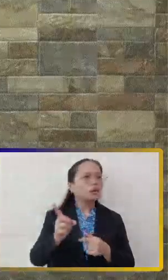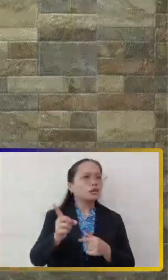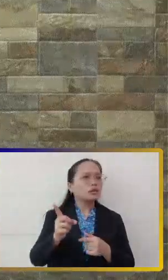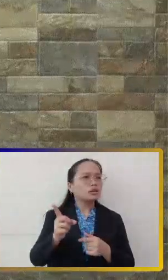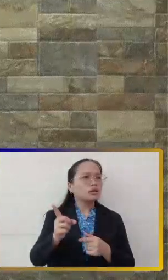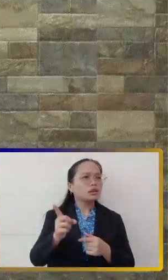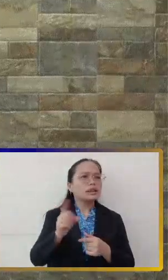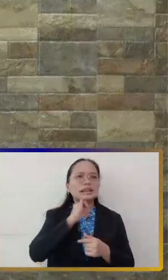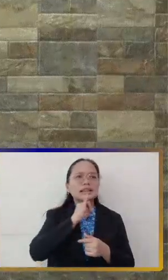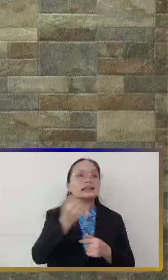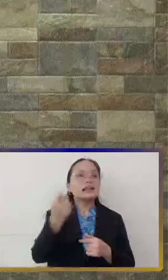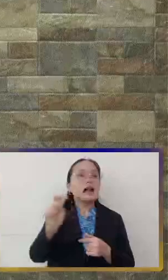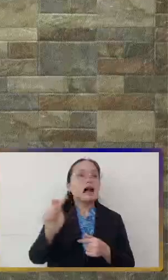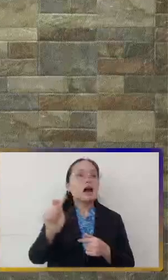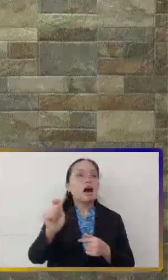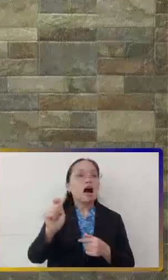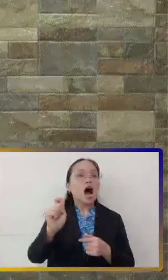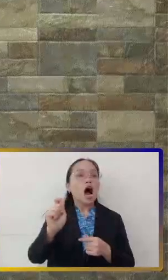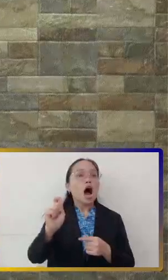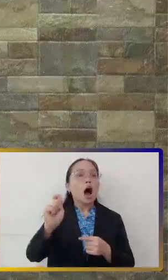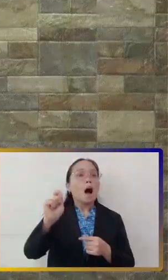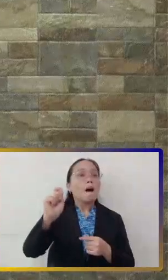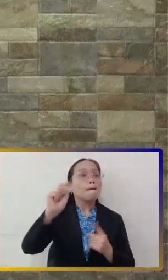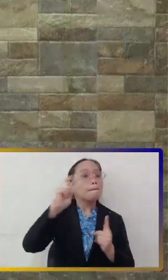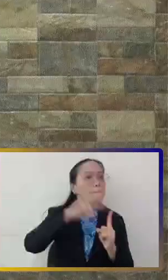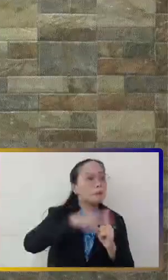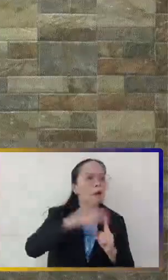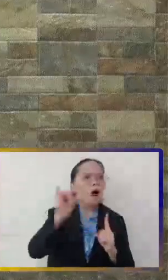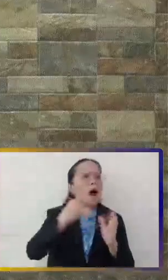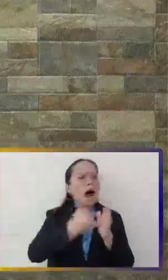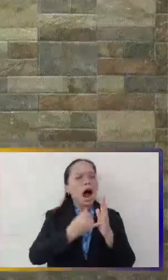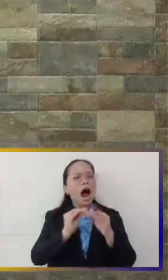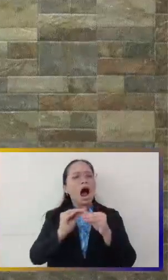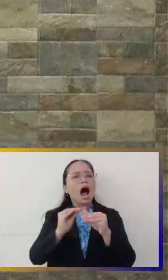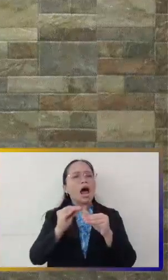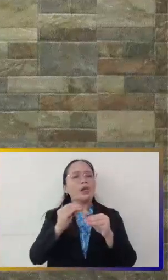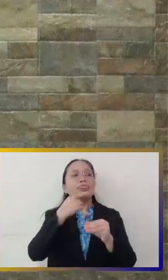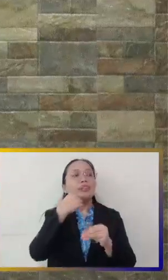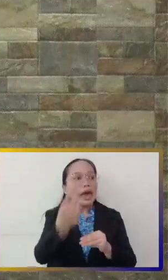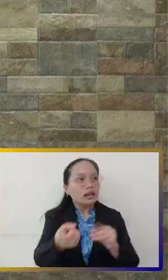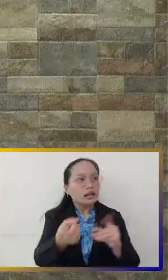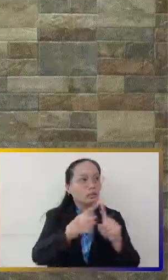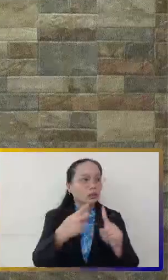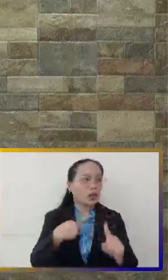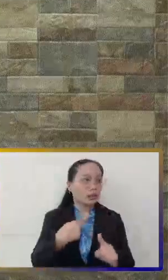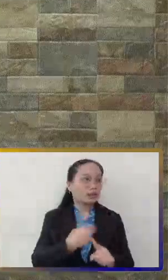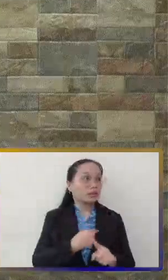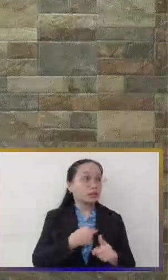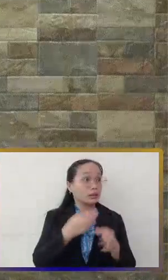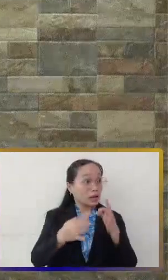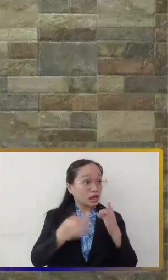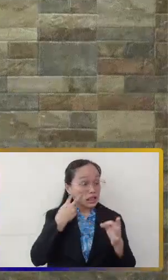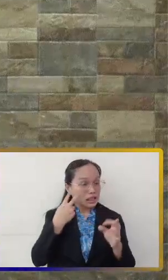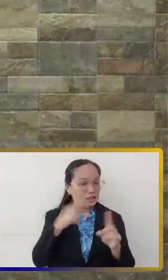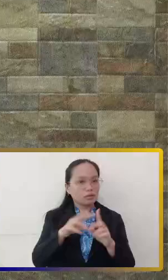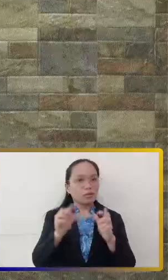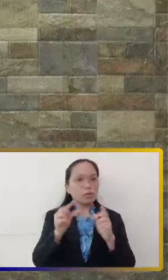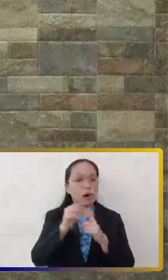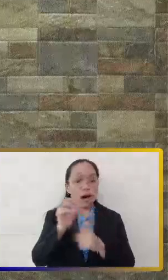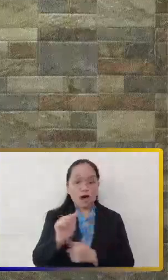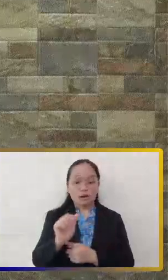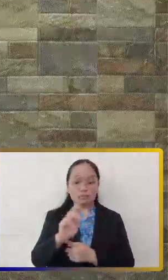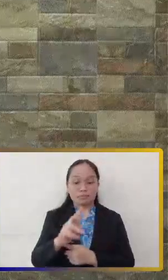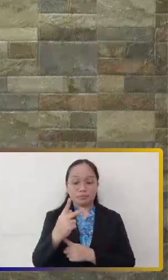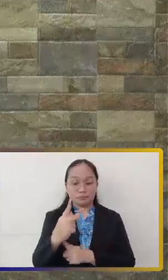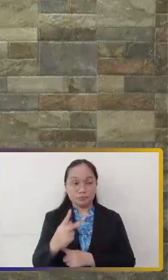implication nito. Ano ang ini-imply nito sa atin? You see, when you see the word ark and